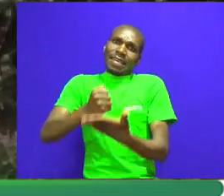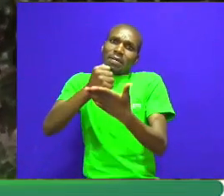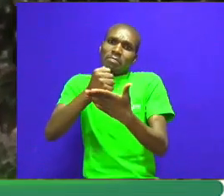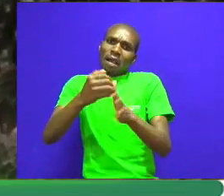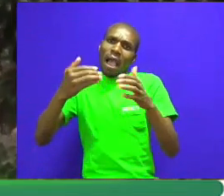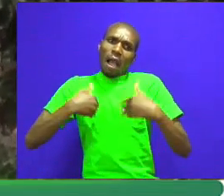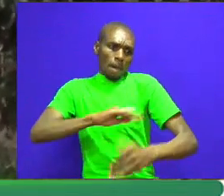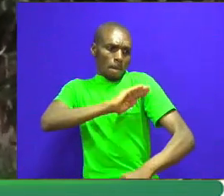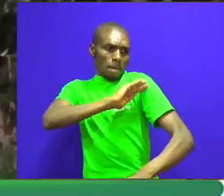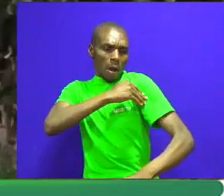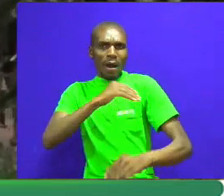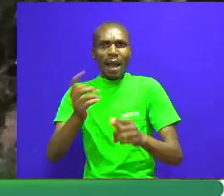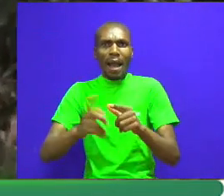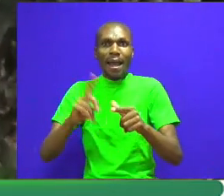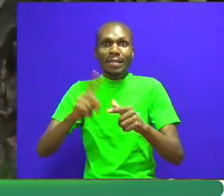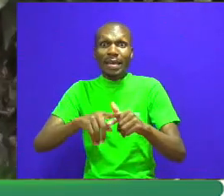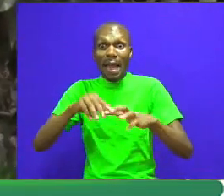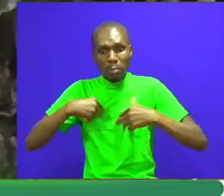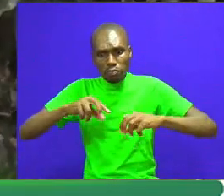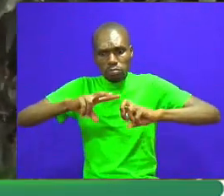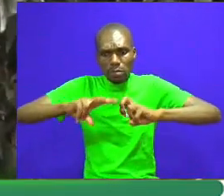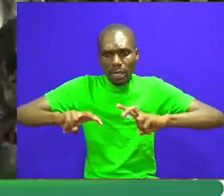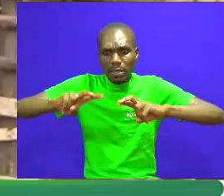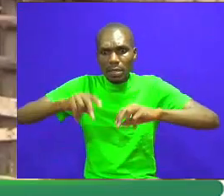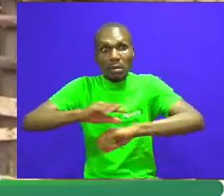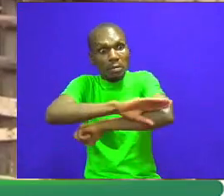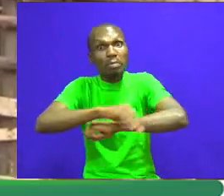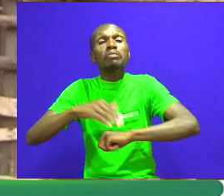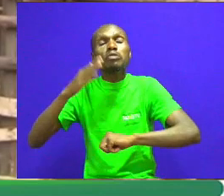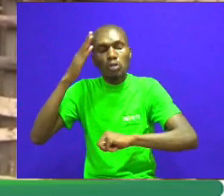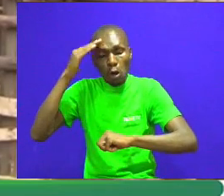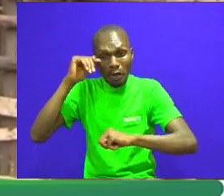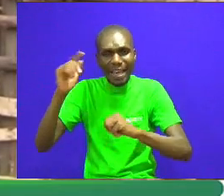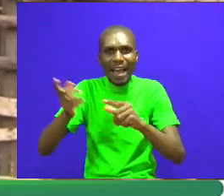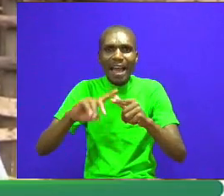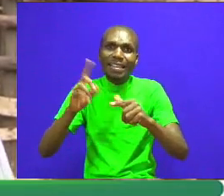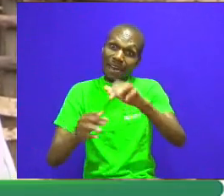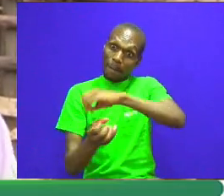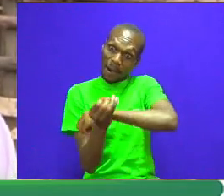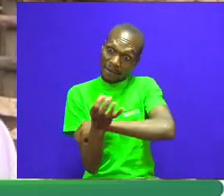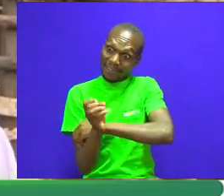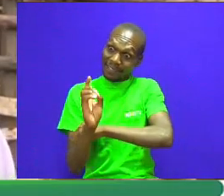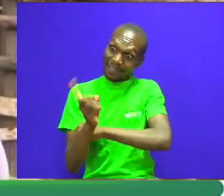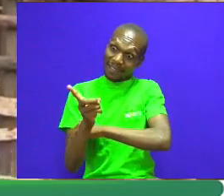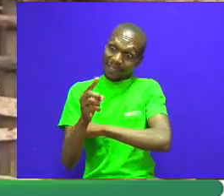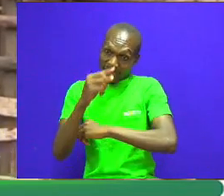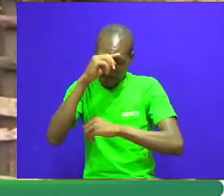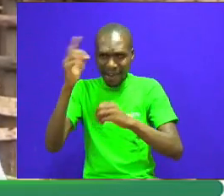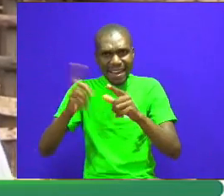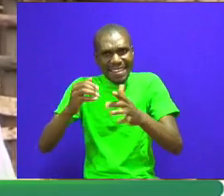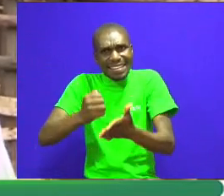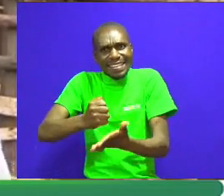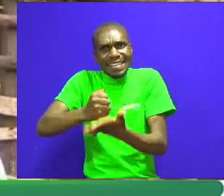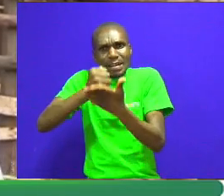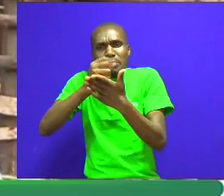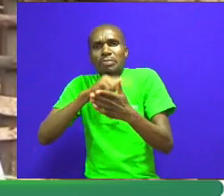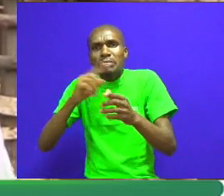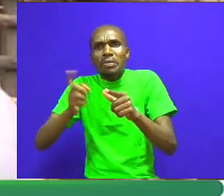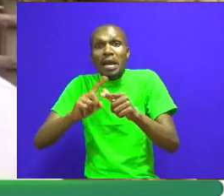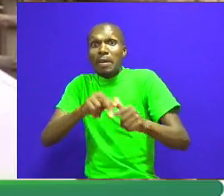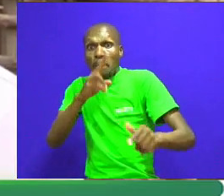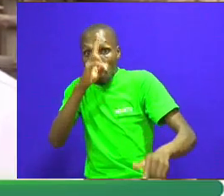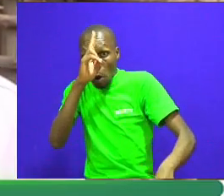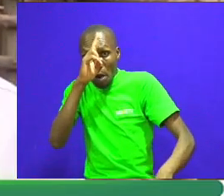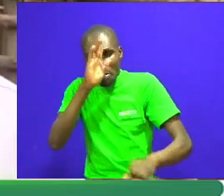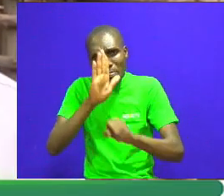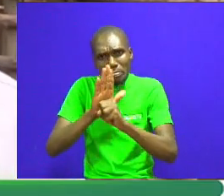na uwezo, wako na njia, kwa sababu wezi wanachulikana. Sasa naambia serikali yetu itusaidie, masikari wengi